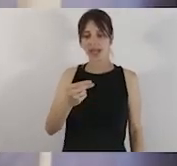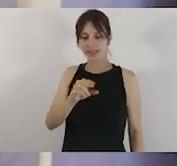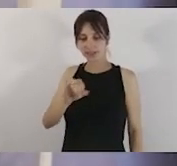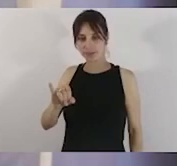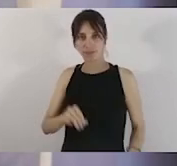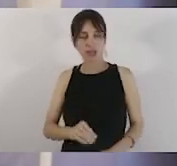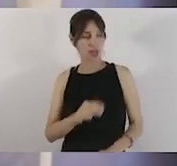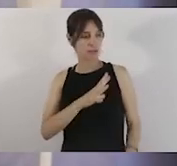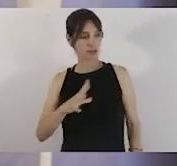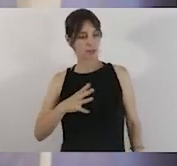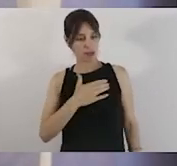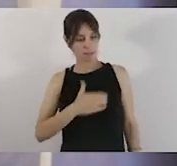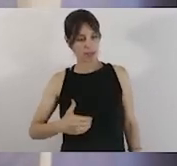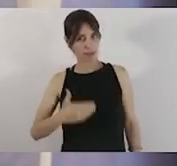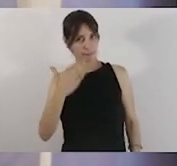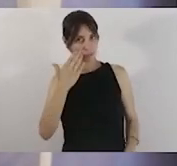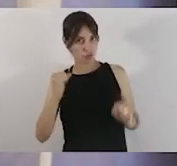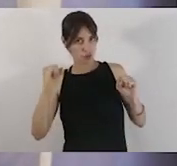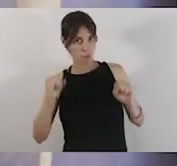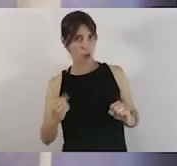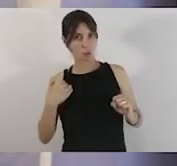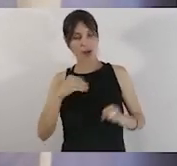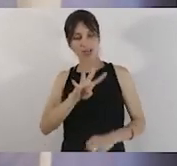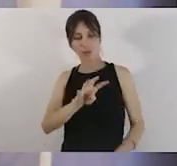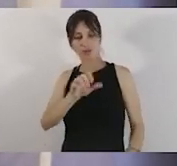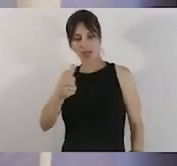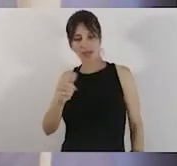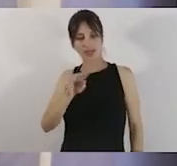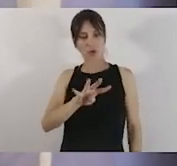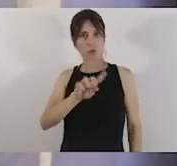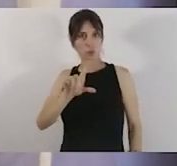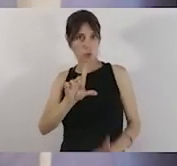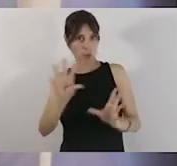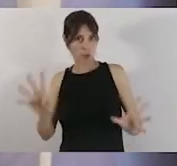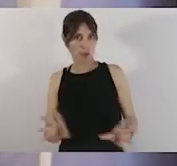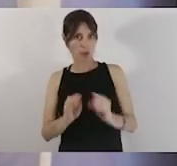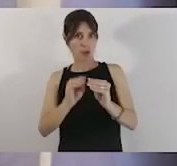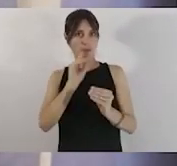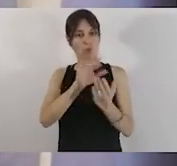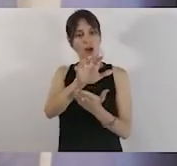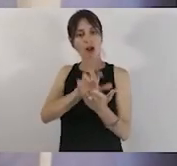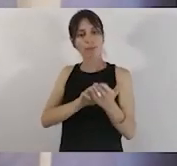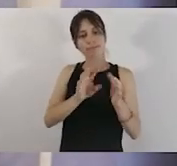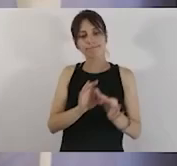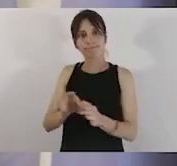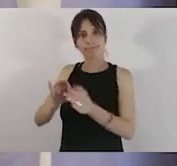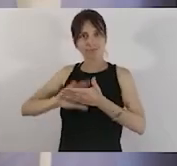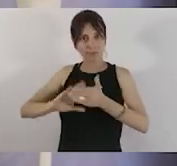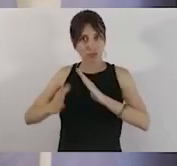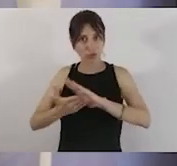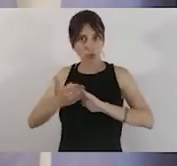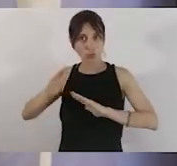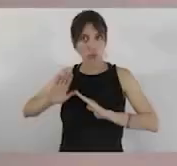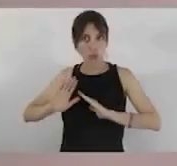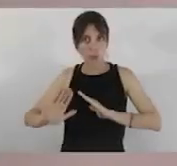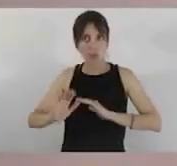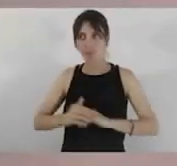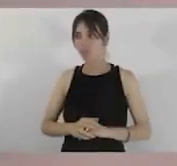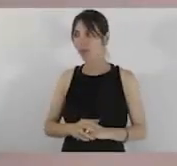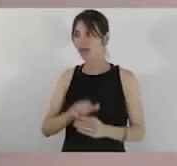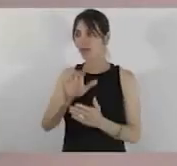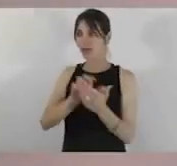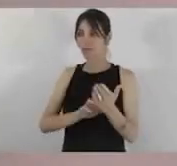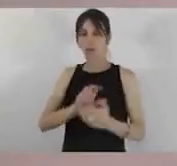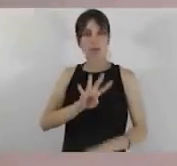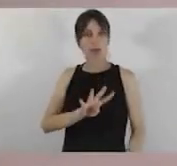Madame la maire, si vous permettez, je ferai 41, 42, puisque c'est des rapports qui touchent à la vie associative. Le rapport